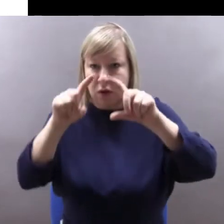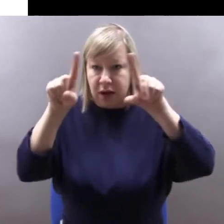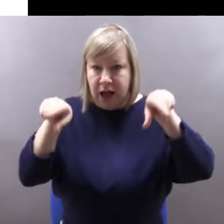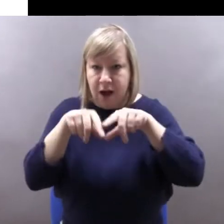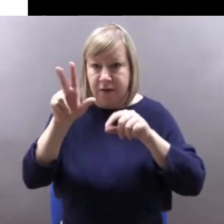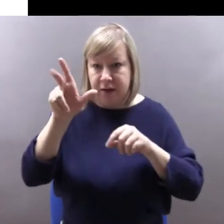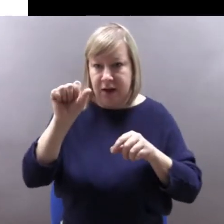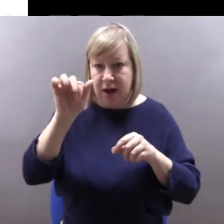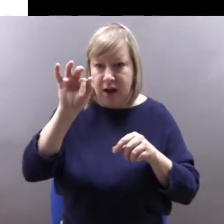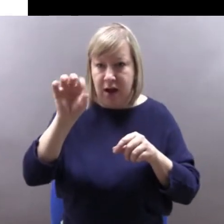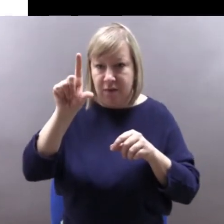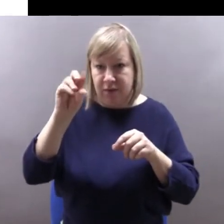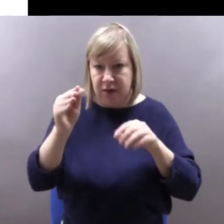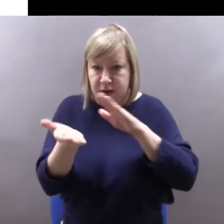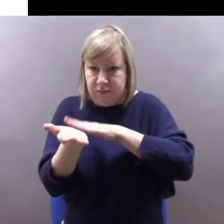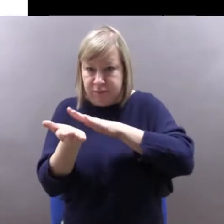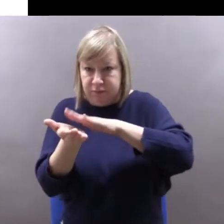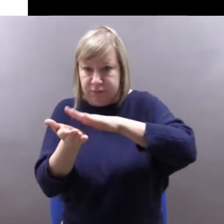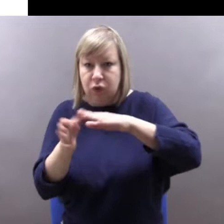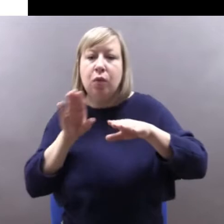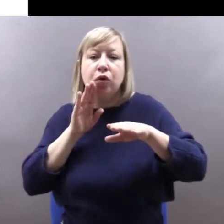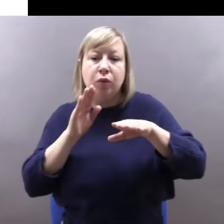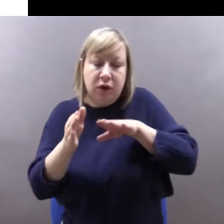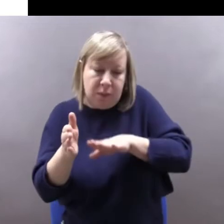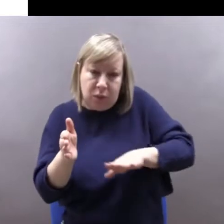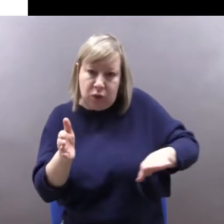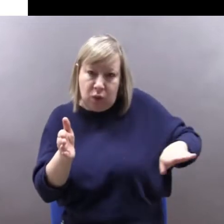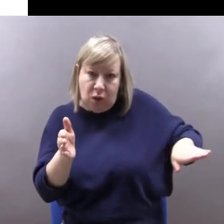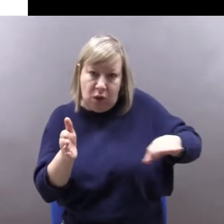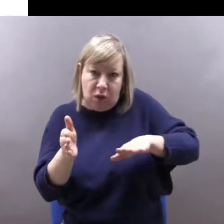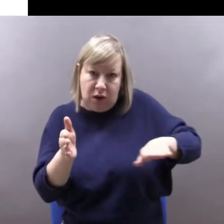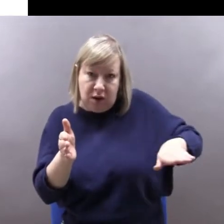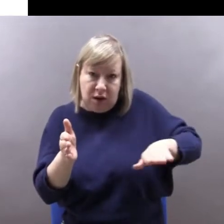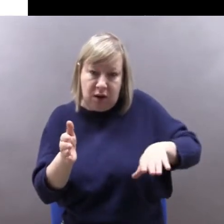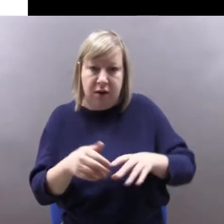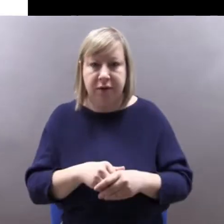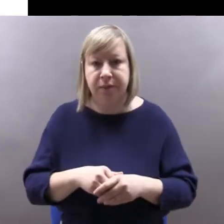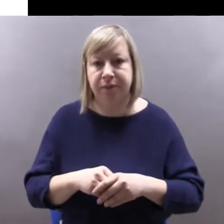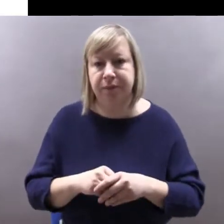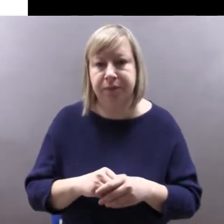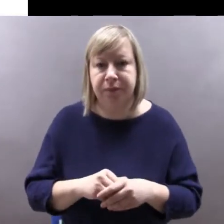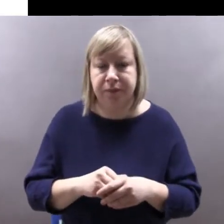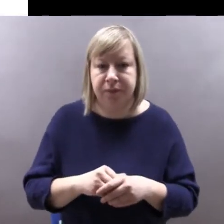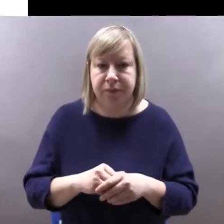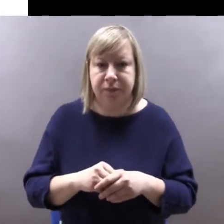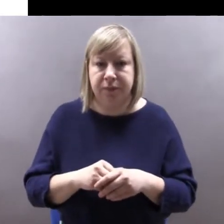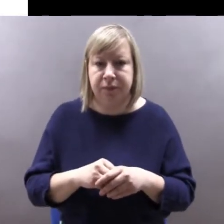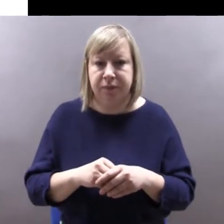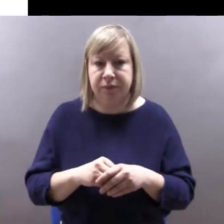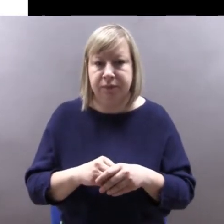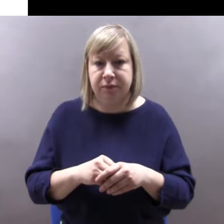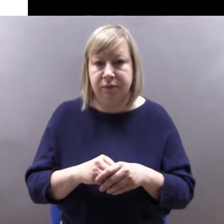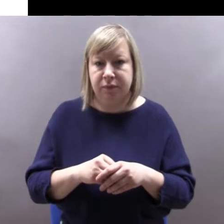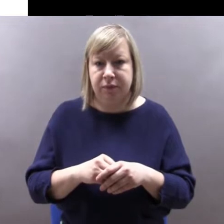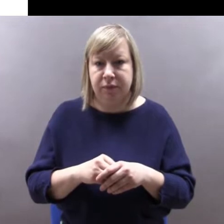taka wartość dodana tej platformy, której tak naprawdę potem nie widać, to jest ta możliwość wyłożenia jej dowolnym